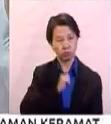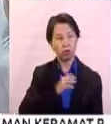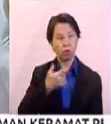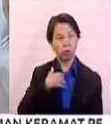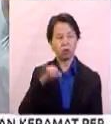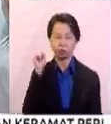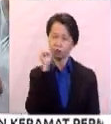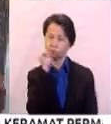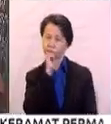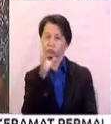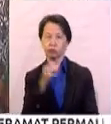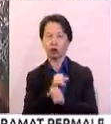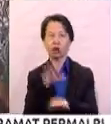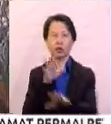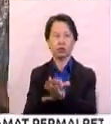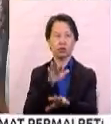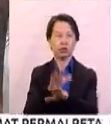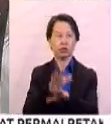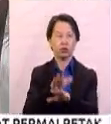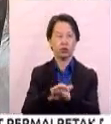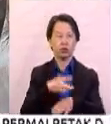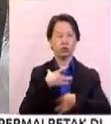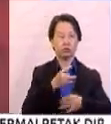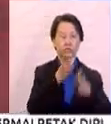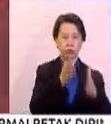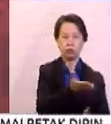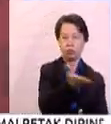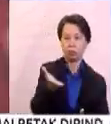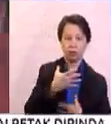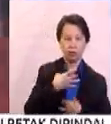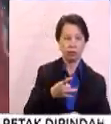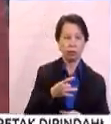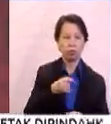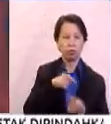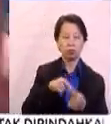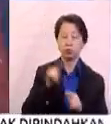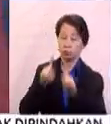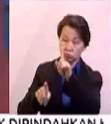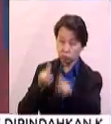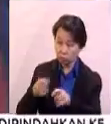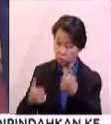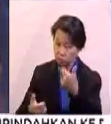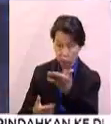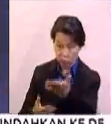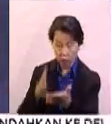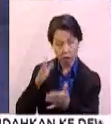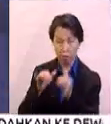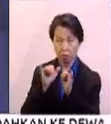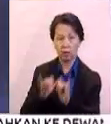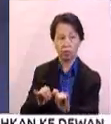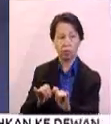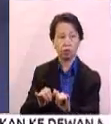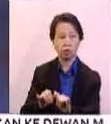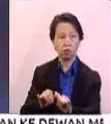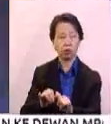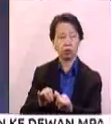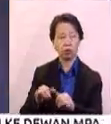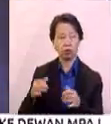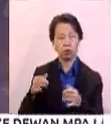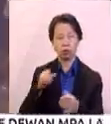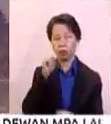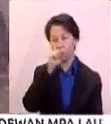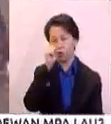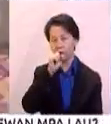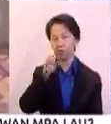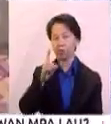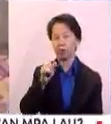dangdut itu mendapat sambutan peminat. Apabila ditanya sama ada beliau akan mengekalkan genre dangdut atau